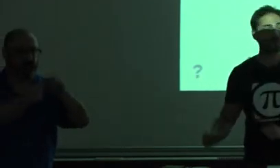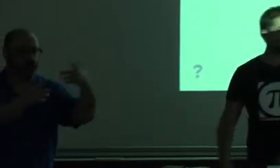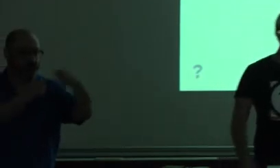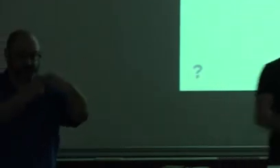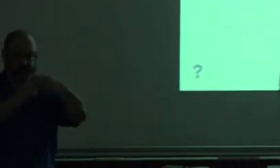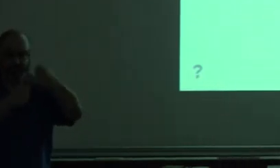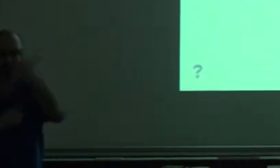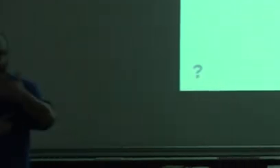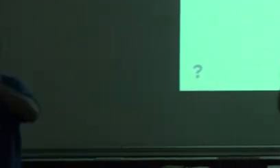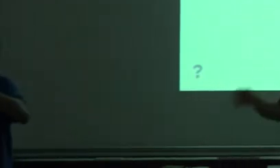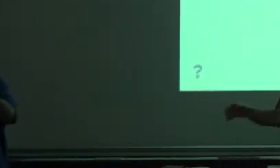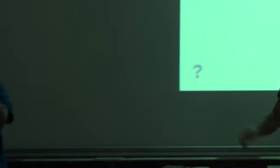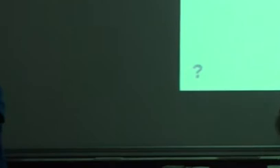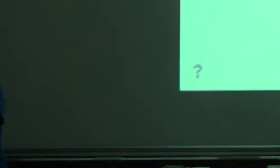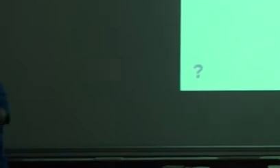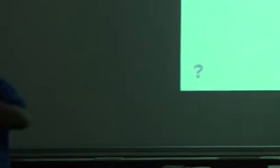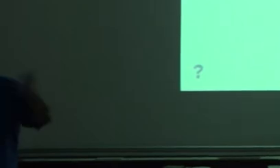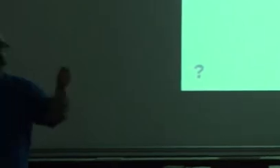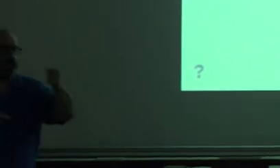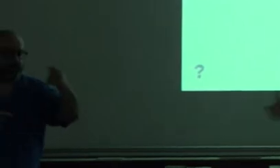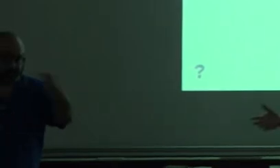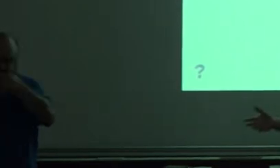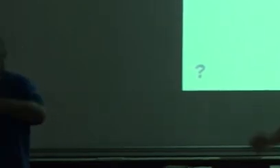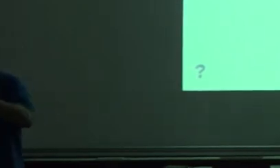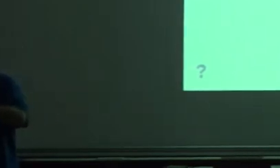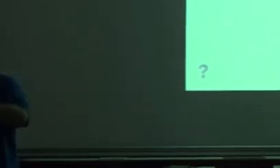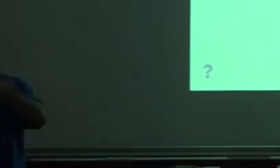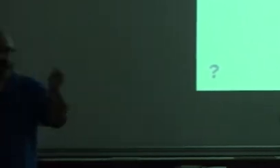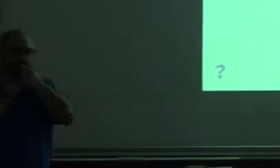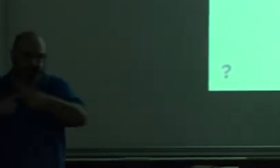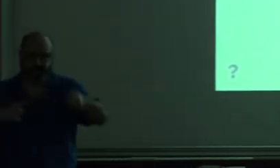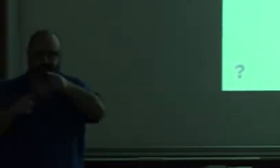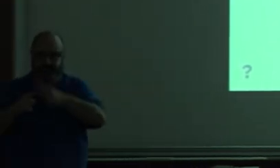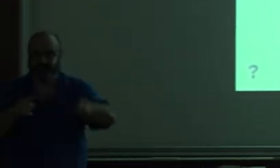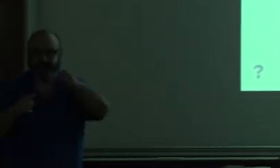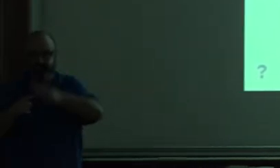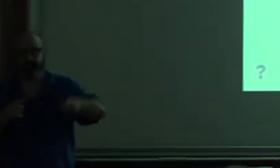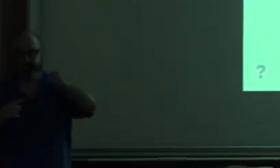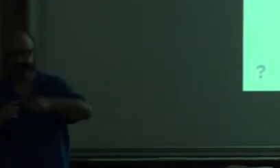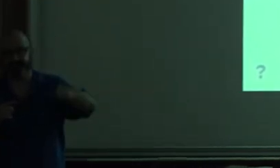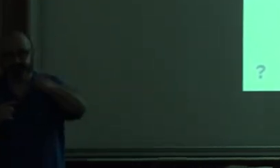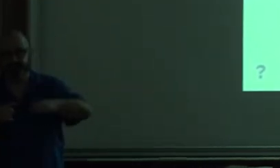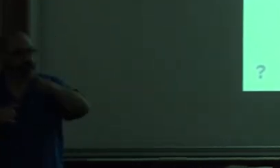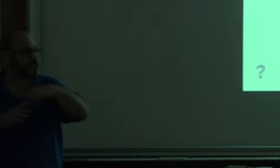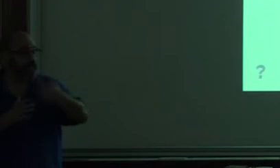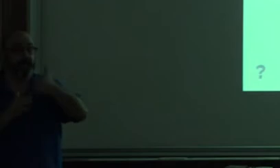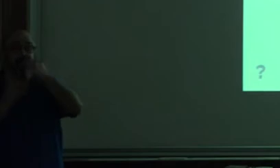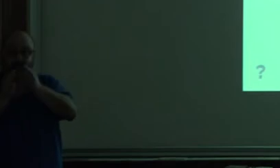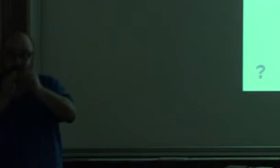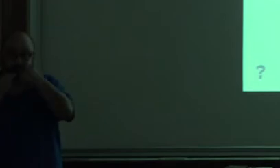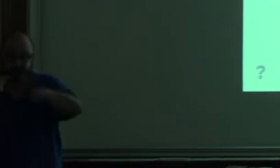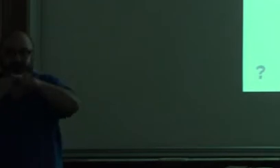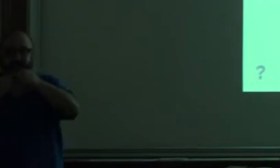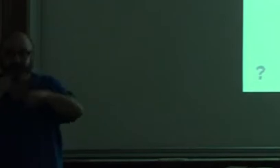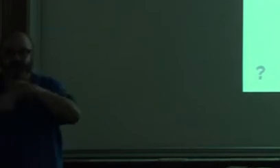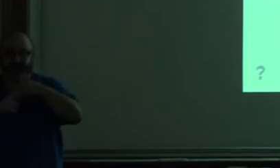puis on lui applique un traitement. On prend un autre élément, on applique un traitement, on prend un autre élément et on applique un traitement. Et on répète ça encore et encore, un élément par un élément. Et c'est pour